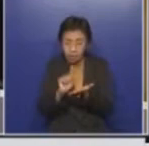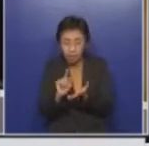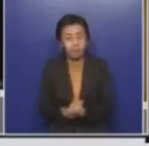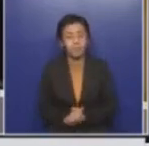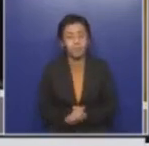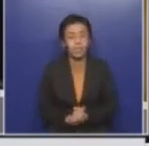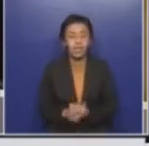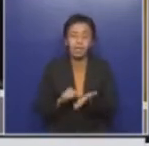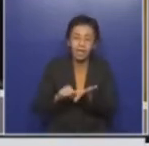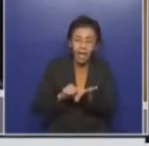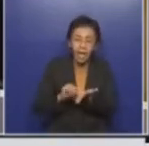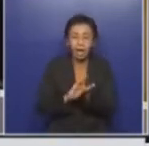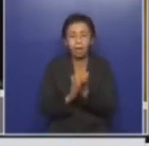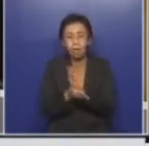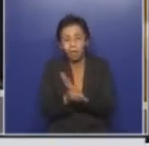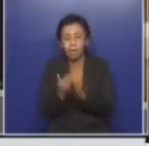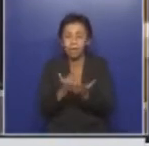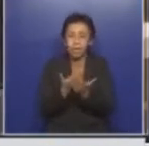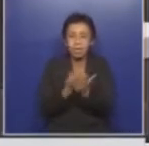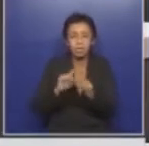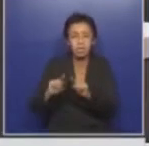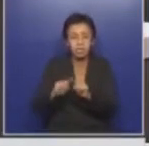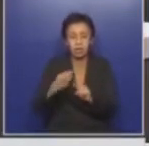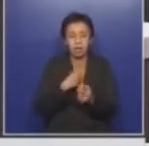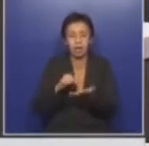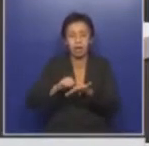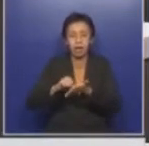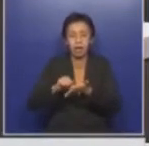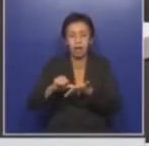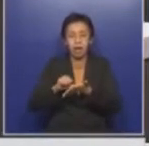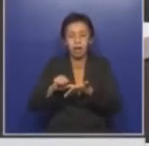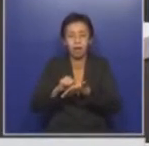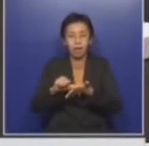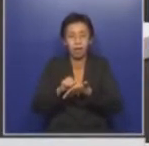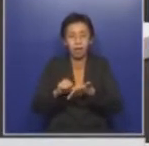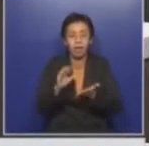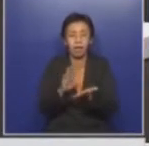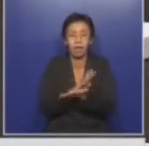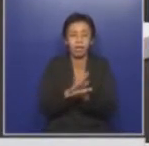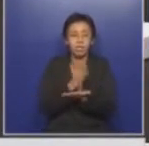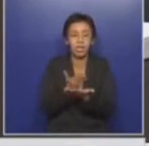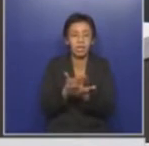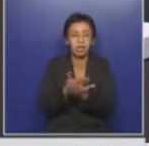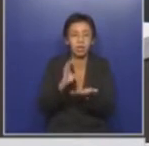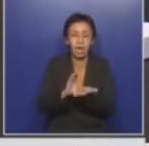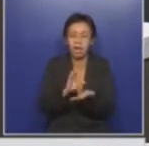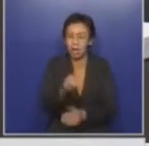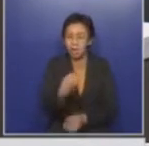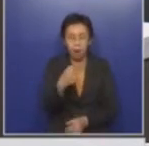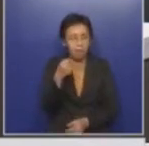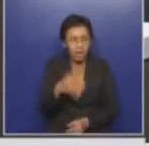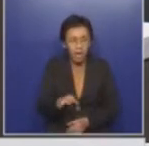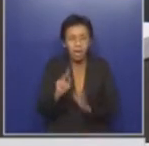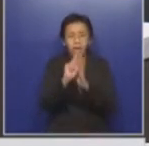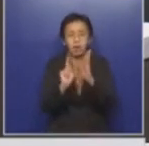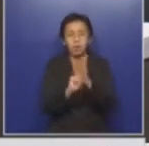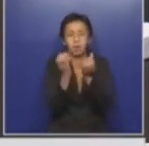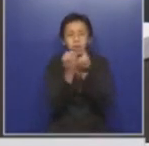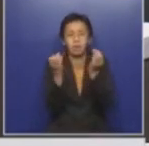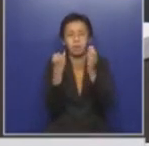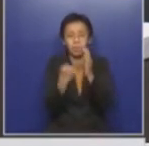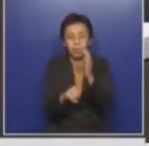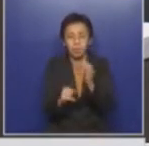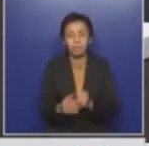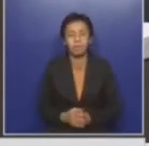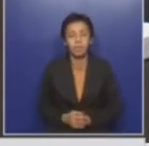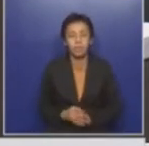รับปรุงแก้ไขรายการใดแม้แต่รายการเดียวในเอกสารของงบประมาณแผ่นดินถ้าบอกไม่ได้นะครับผิดรัฐธรรมนูญ